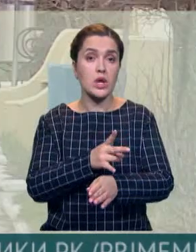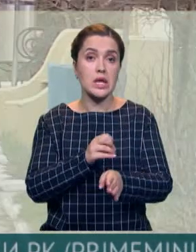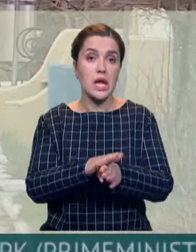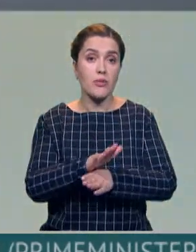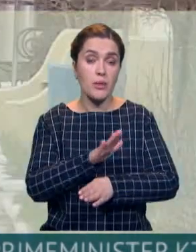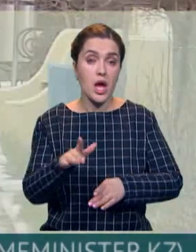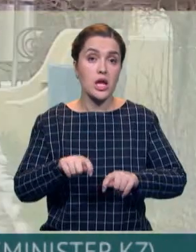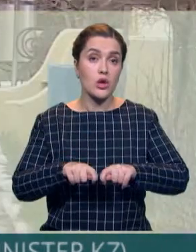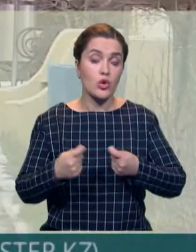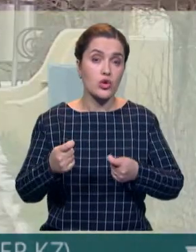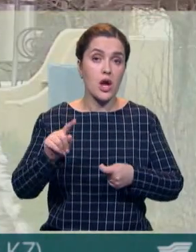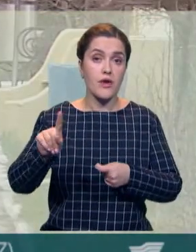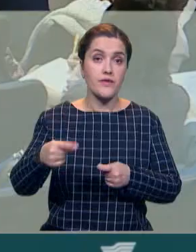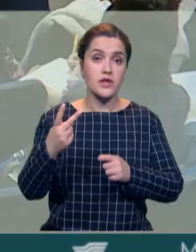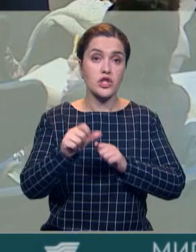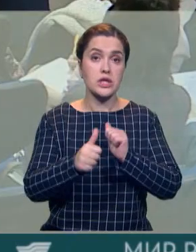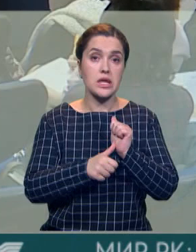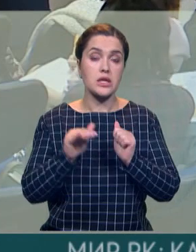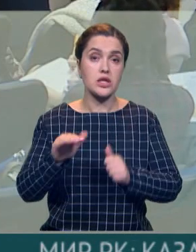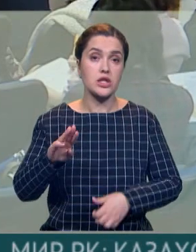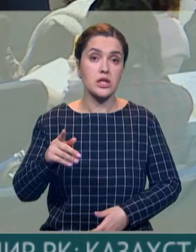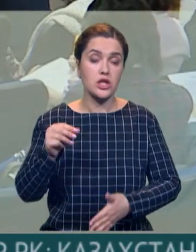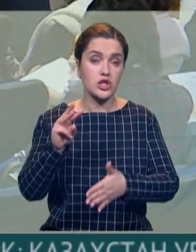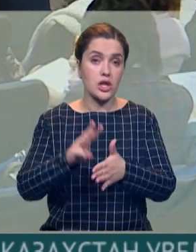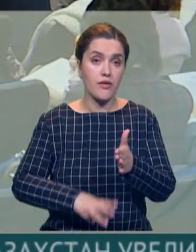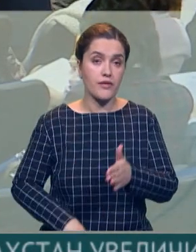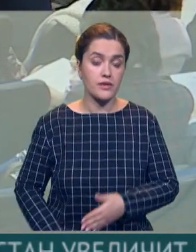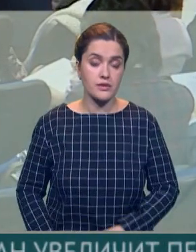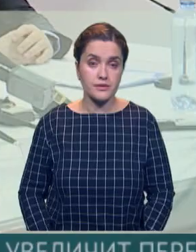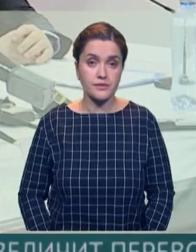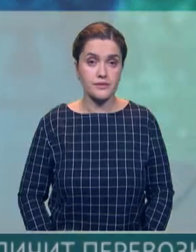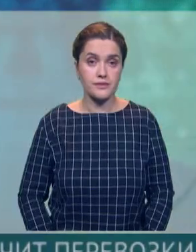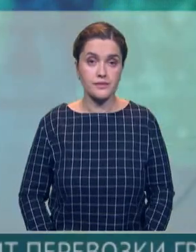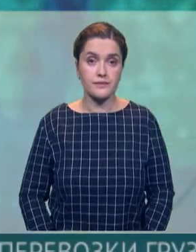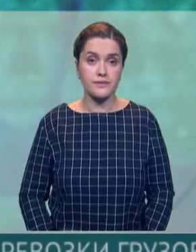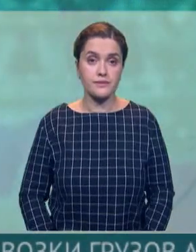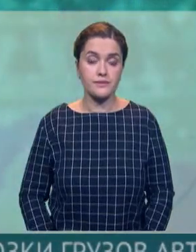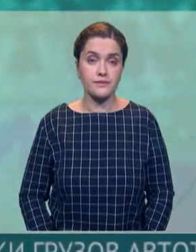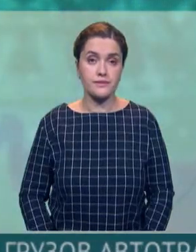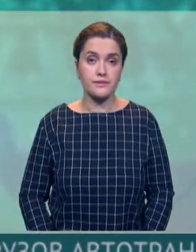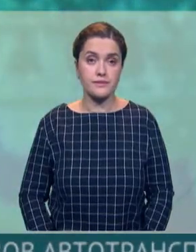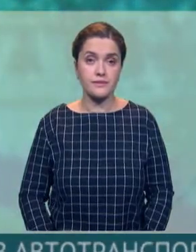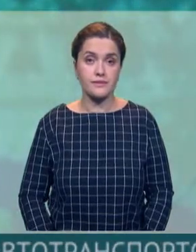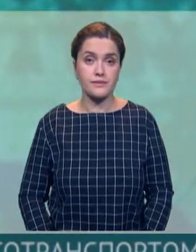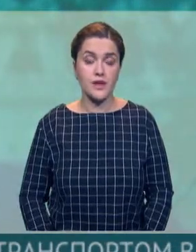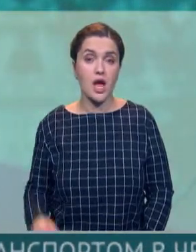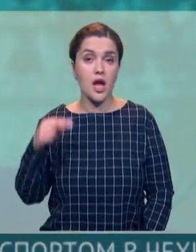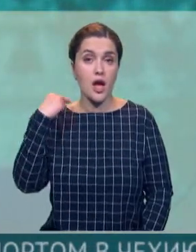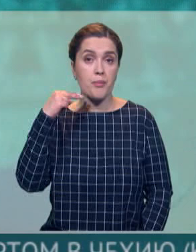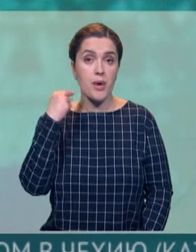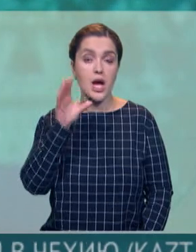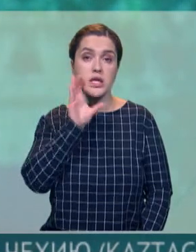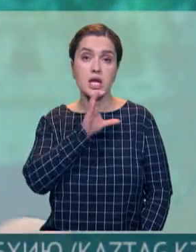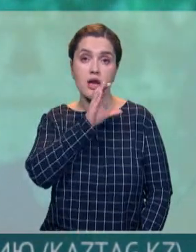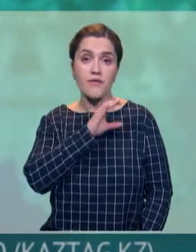госуслуг. С нарушителей взыскали 216 тысяч тенге штрафов. И к новостям в мире. Лидеры